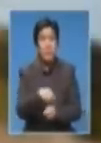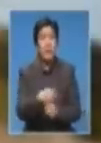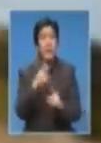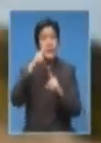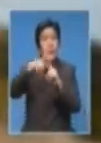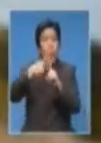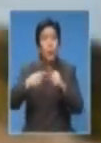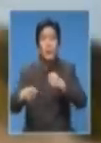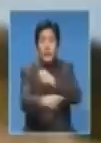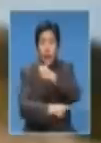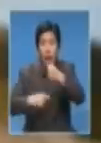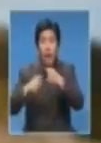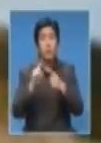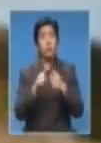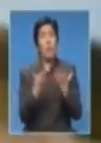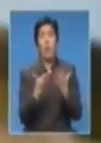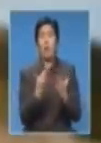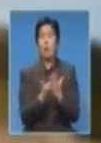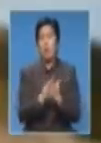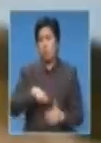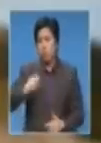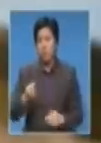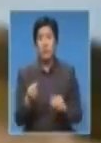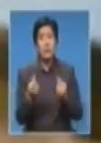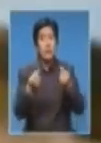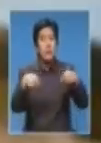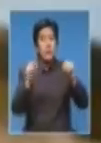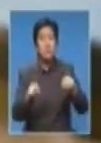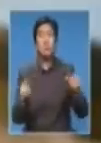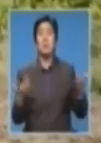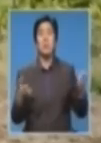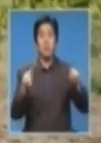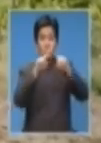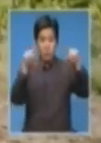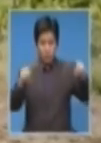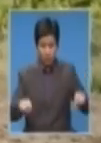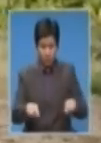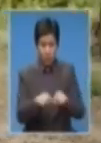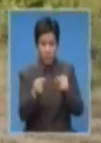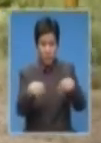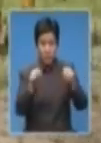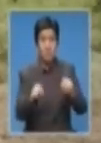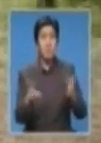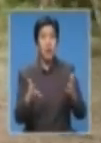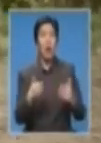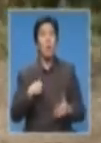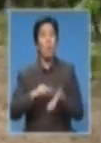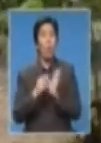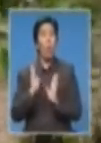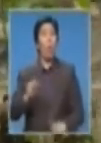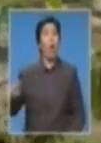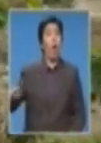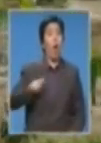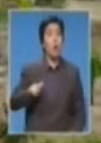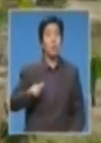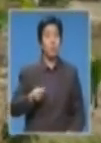านาหรือเช่าที่ทำกินโดยที่ไม่ได้ทำสัญญาส่วนใหญ่จะไม่ทำกันเพราะว่าขึ้นอยู่กับผู้ให้เช่านะครับผู้ให้เ